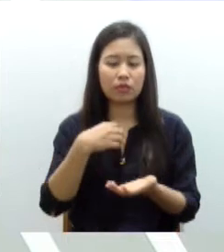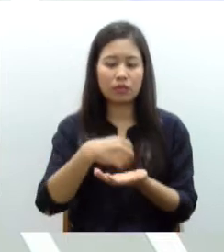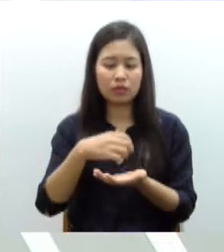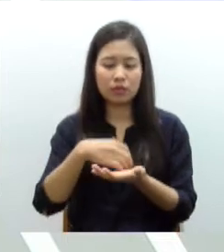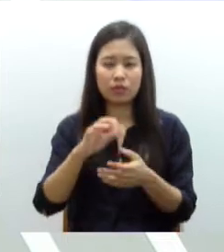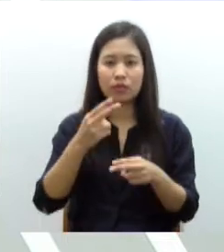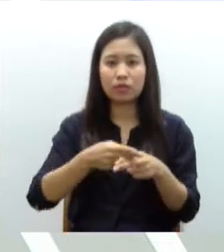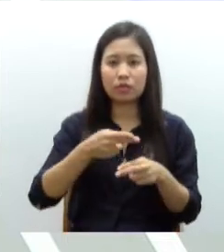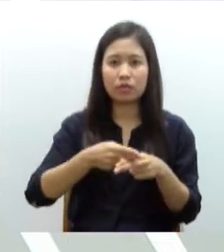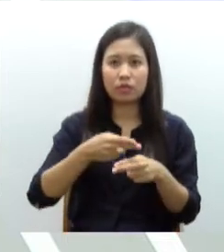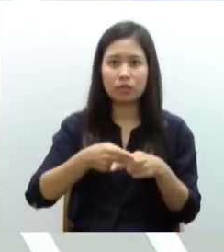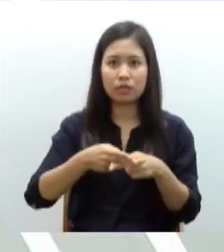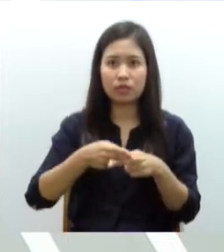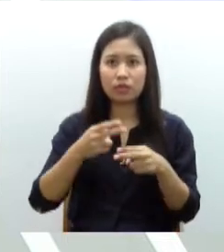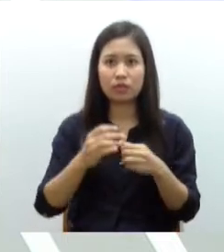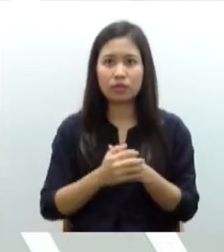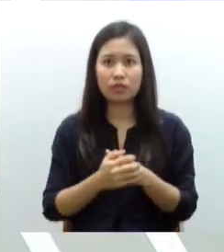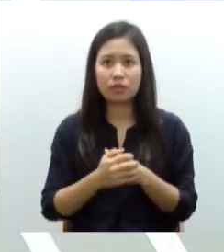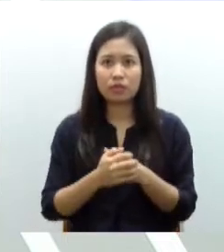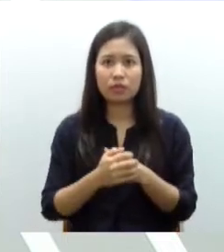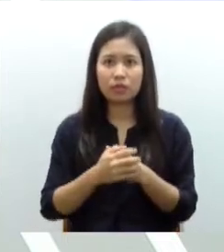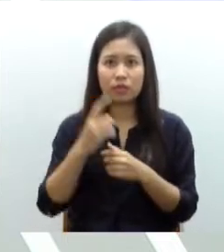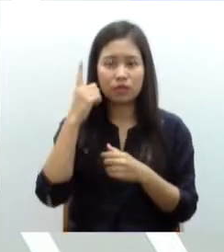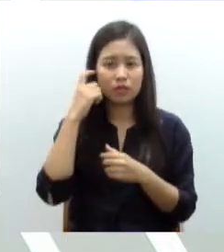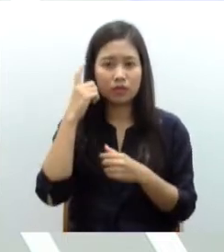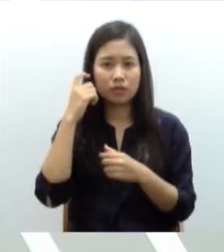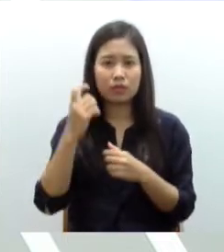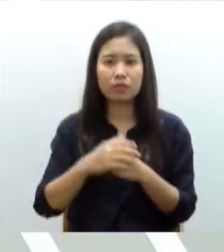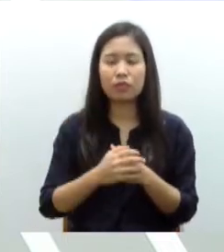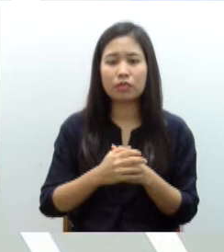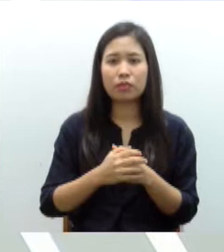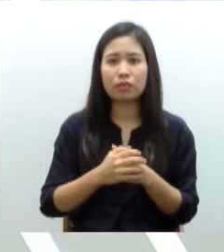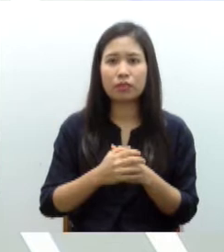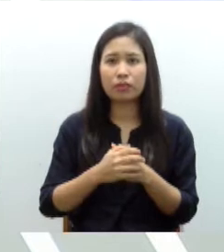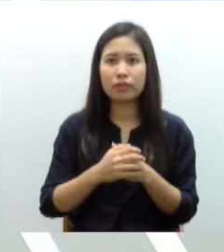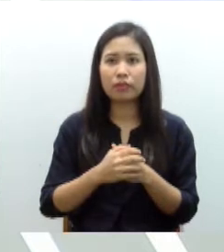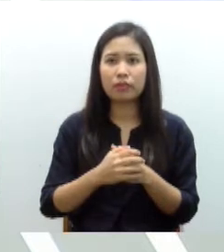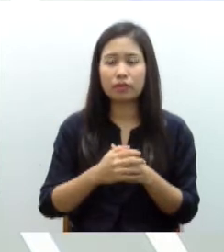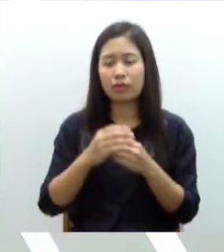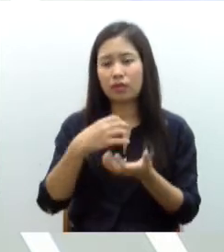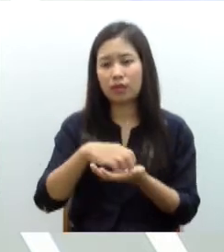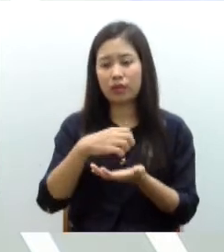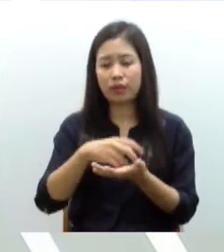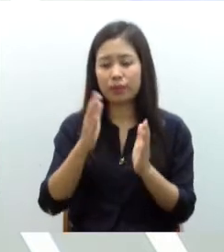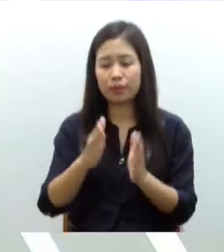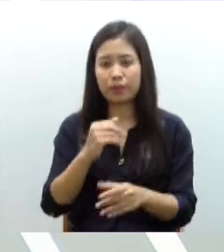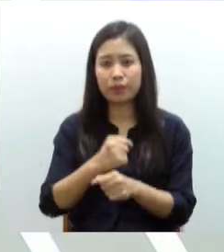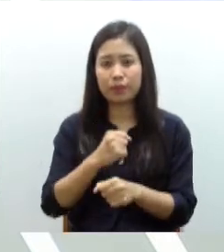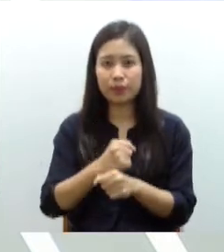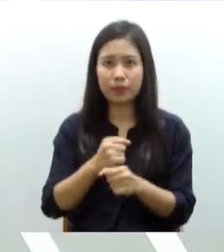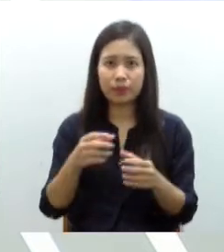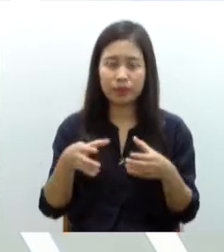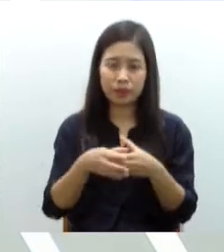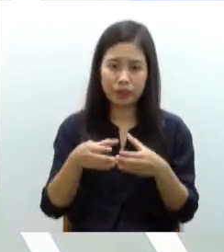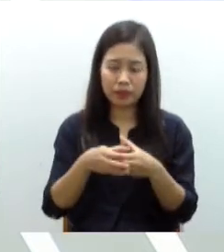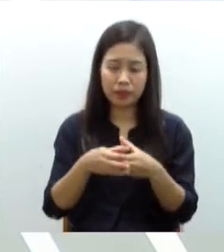ปช.ครับอีกท่านนึงครับท่านผอ.สมชัยธีรวรรณครับท่านเป็นผู้อำนวยการสำนัก ITA นะครับของสำนักงานปปช.ครับสองท่านนี้จะมาพูดคุยเ